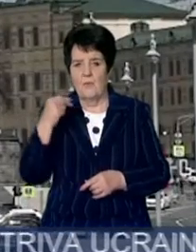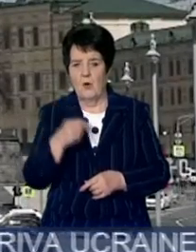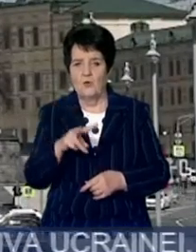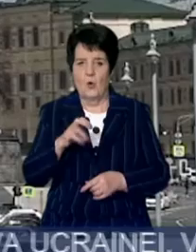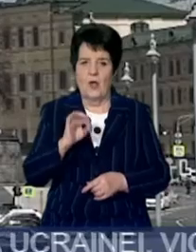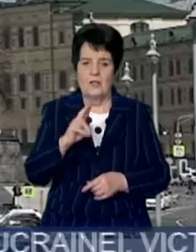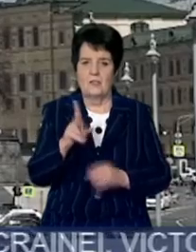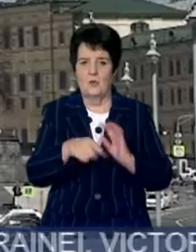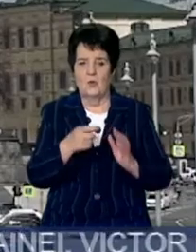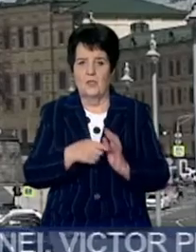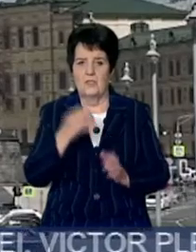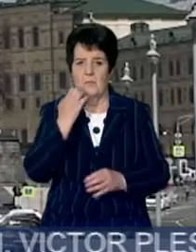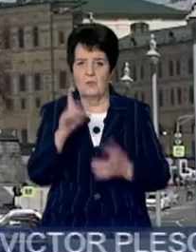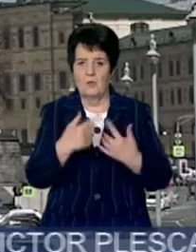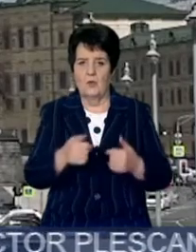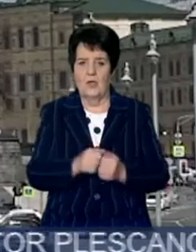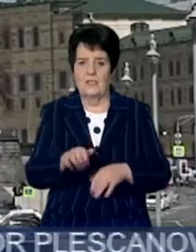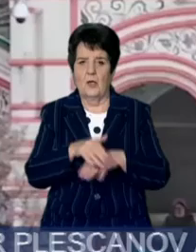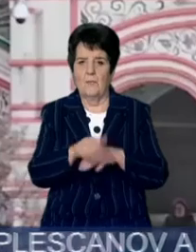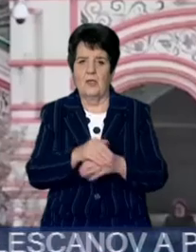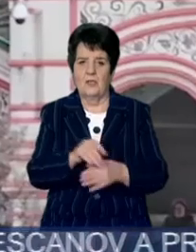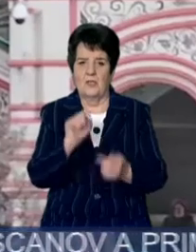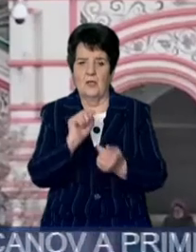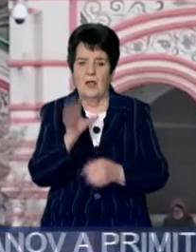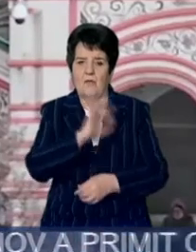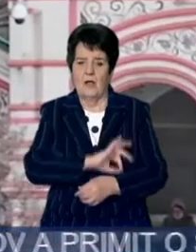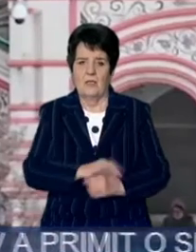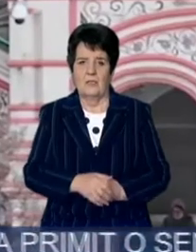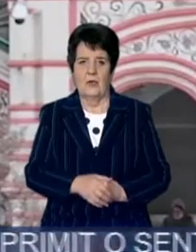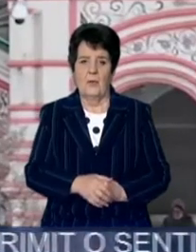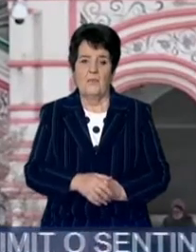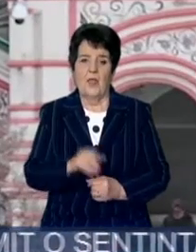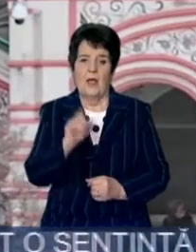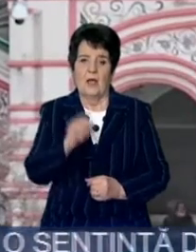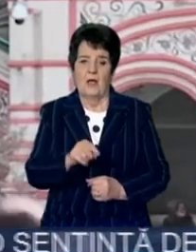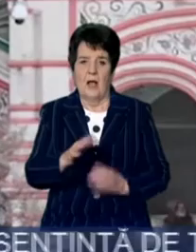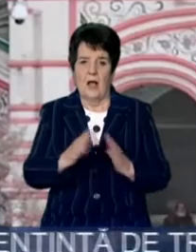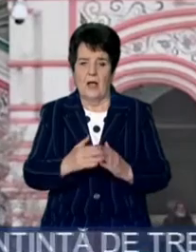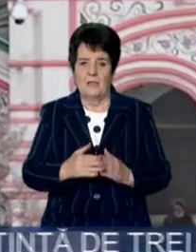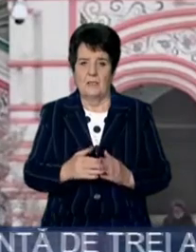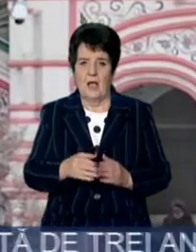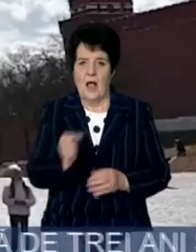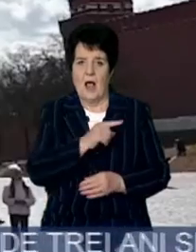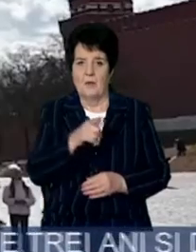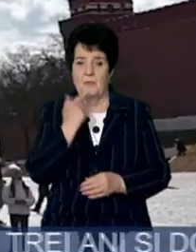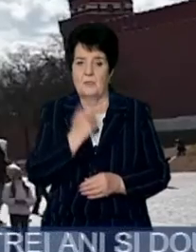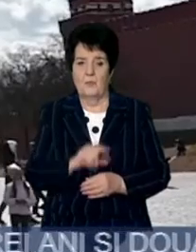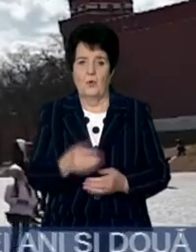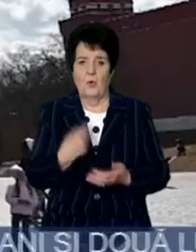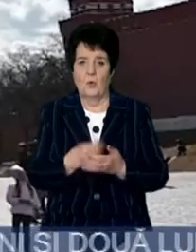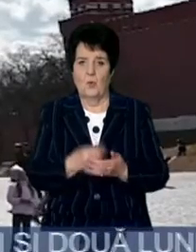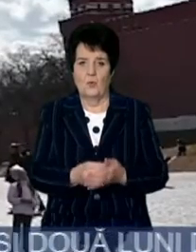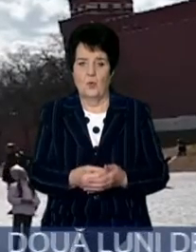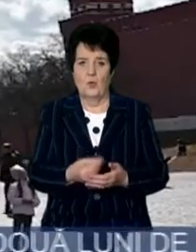Piața Roșie de la Moscova, se va organiza un meeting în favoarea anexării. Drept reacție, Casa Albă a reiterat că va impune Rusiei costuri